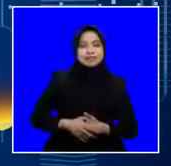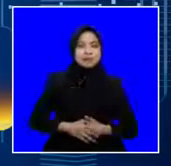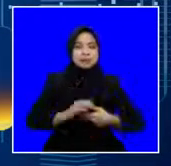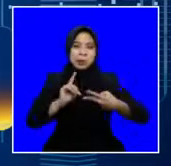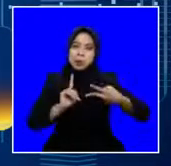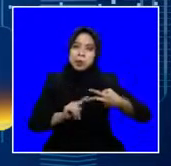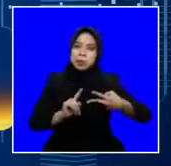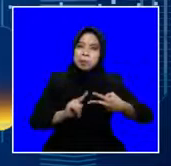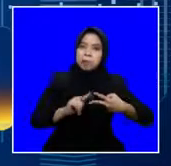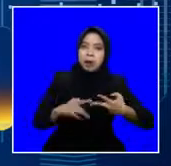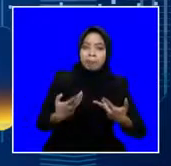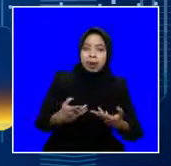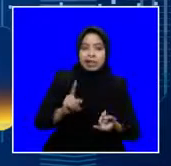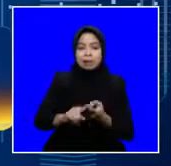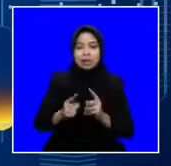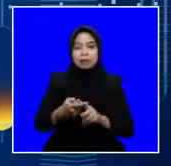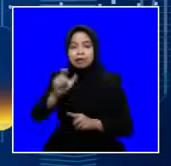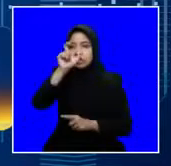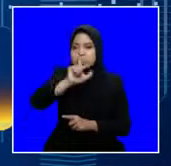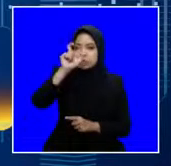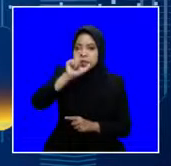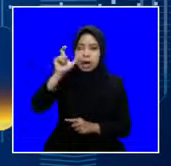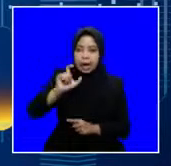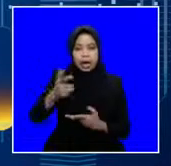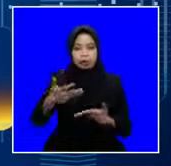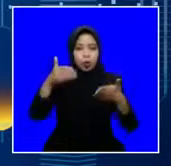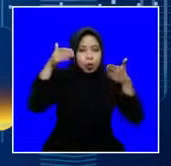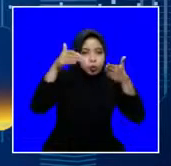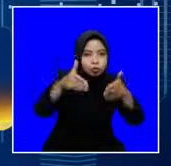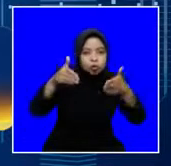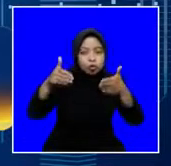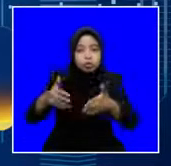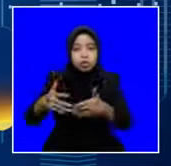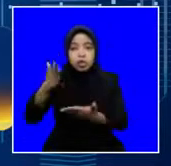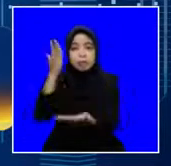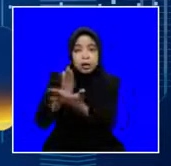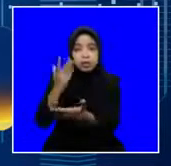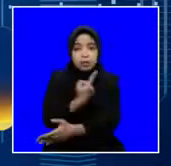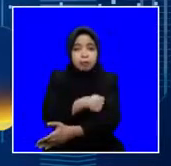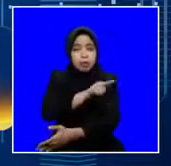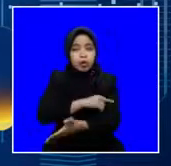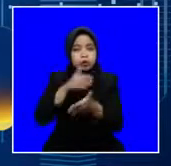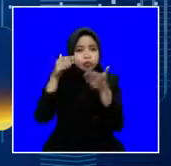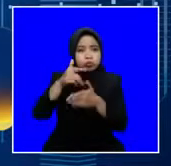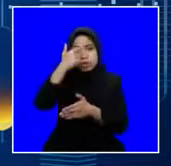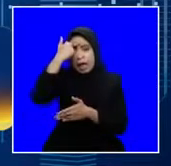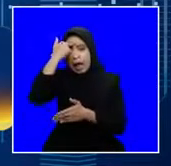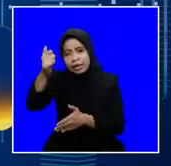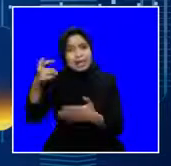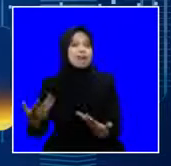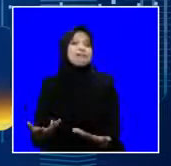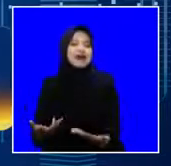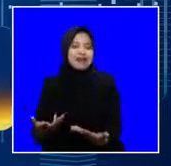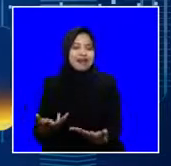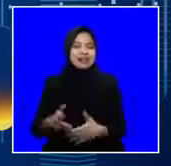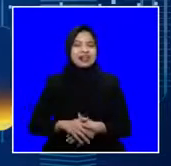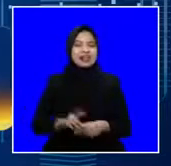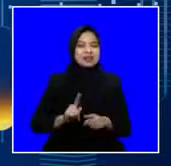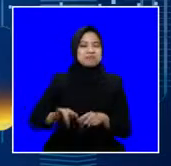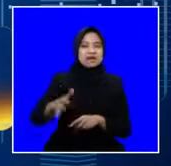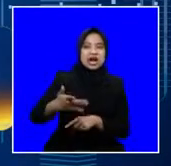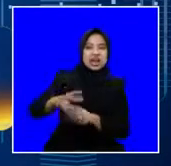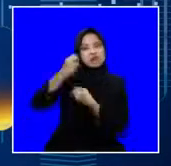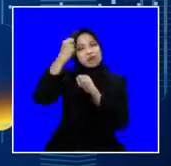membantu teman-teman untuk mencari prodi dan sekolah yang tepat sesuai dengan kemampuan, keahlian, dan minatnya. Karena seringkali